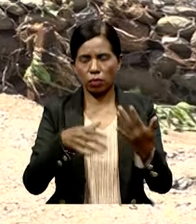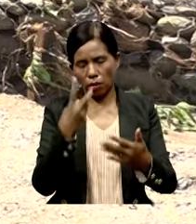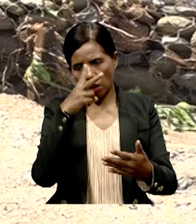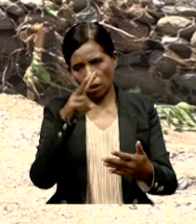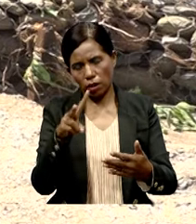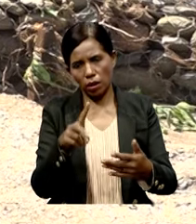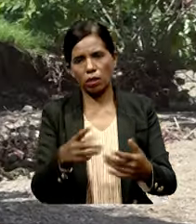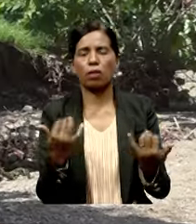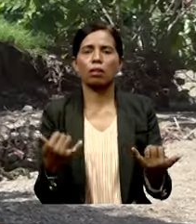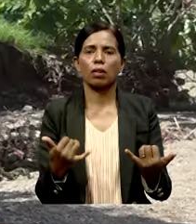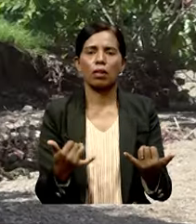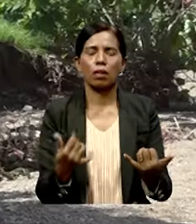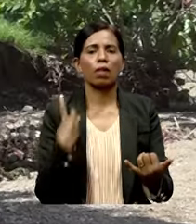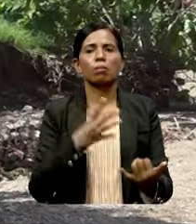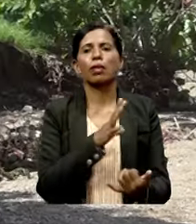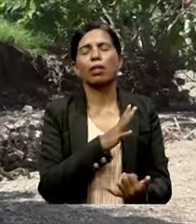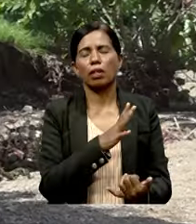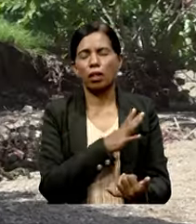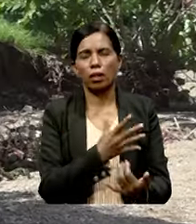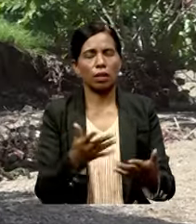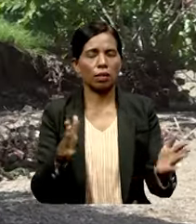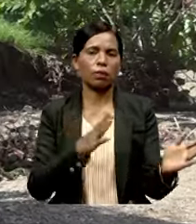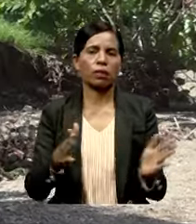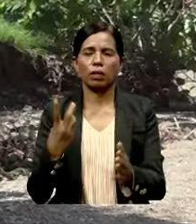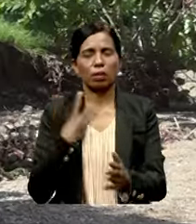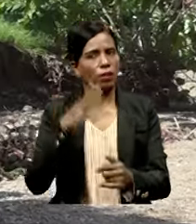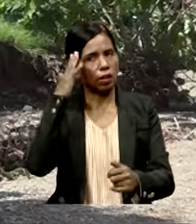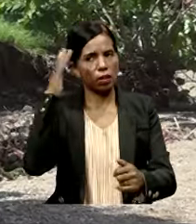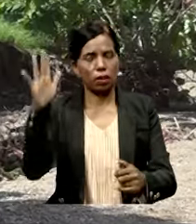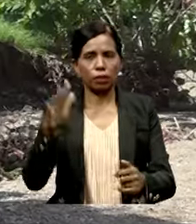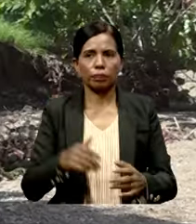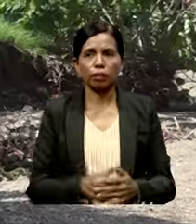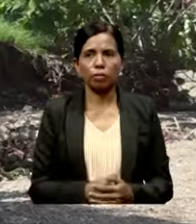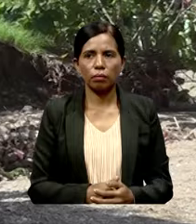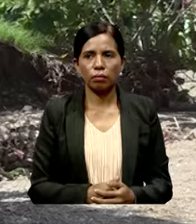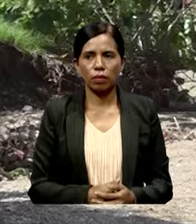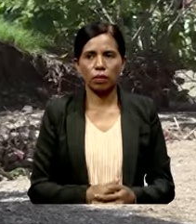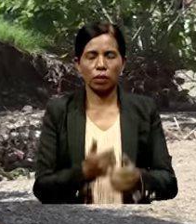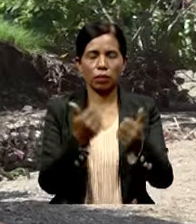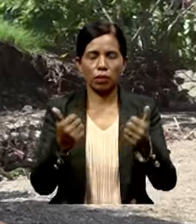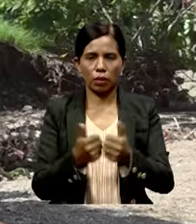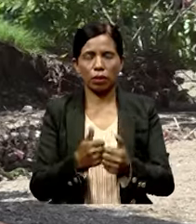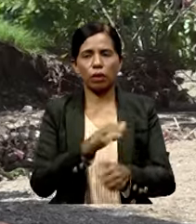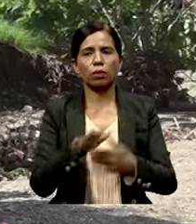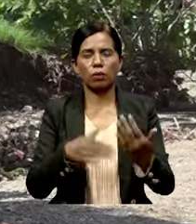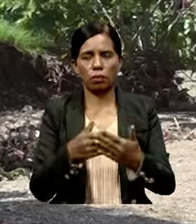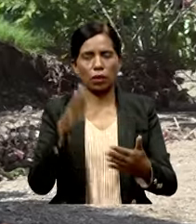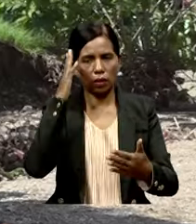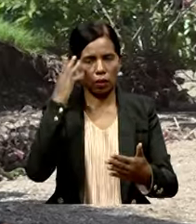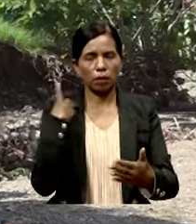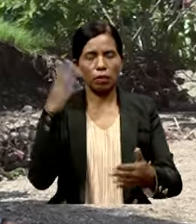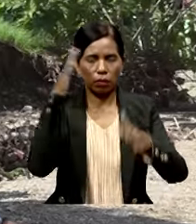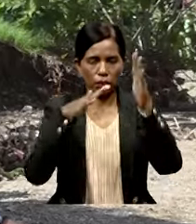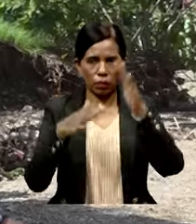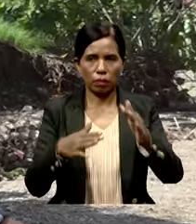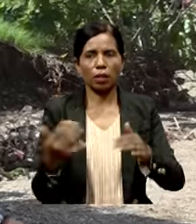obe no fim am he indi e por isso o ensam já amle bela tele tamara ne autoridade competente bela tele obe amle problema